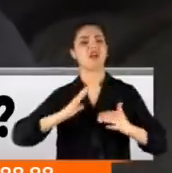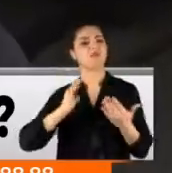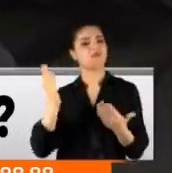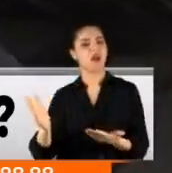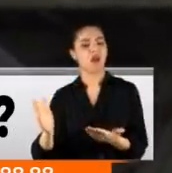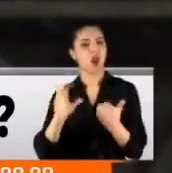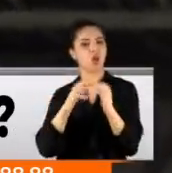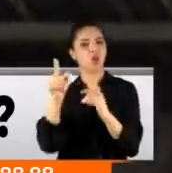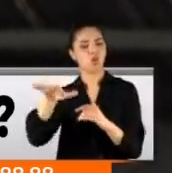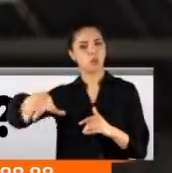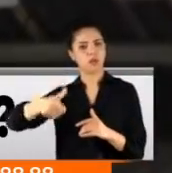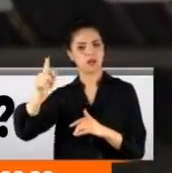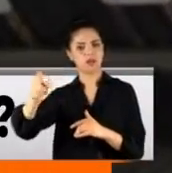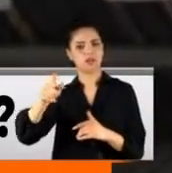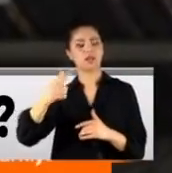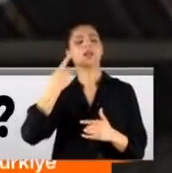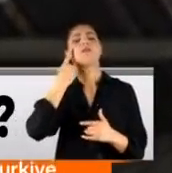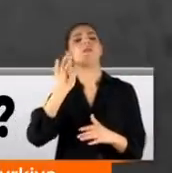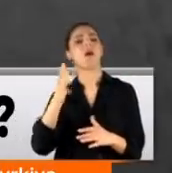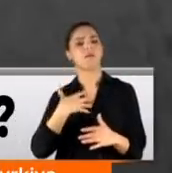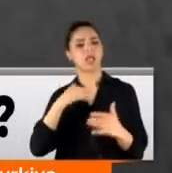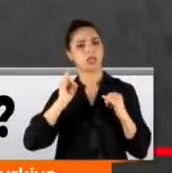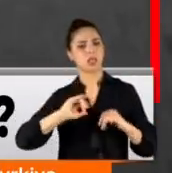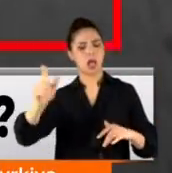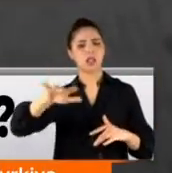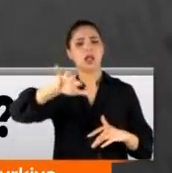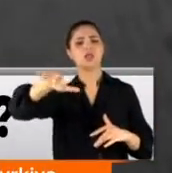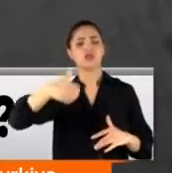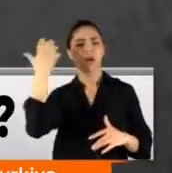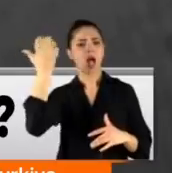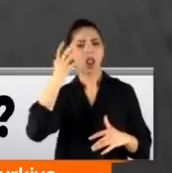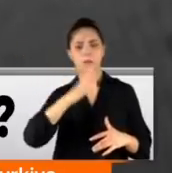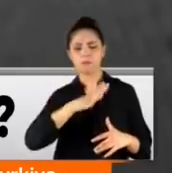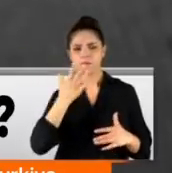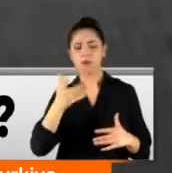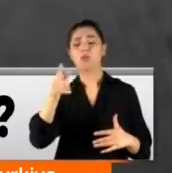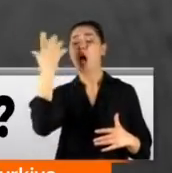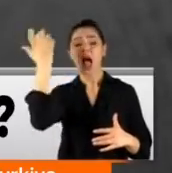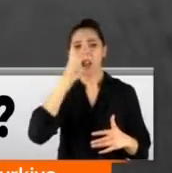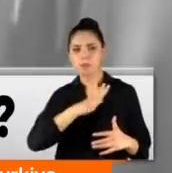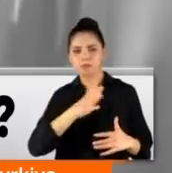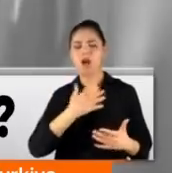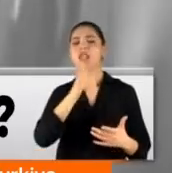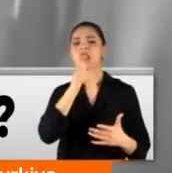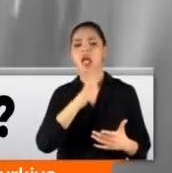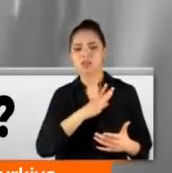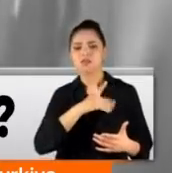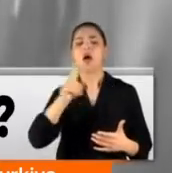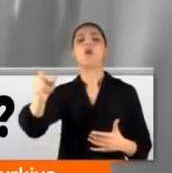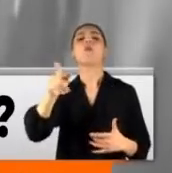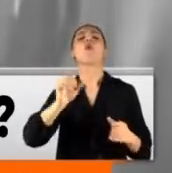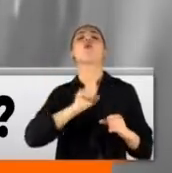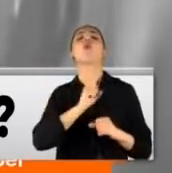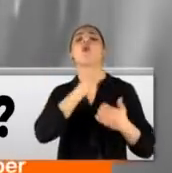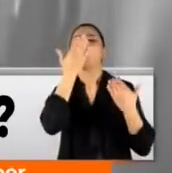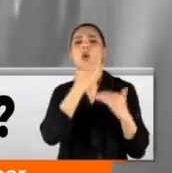zaten. Yani hiç umursamıyorlar yani. Ne çalan alarm ne de etraflarından geçenler onları hırsızlıktan